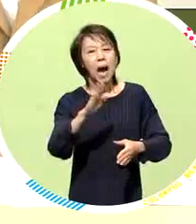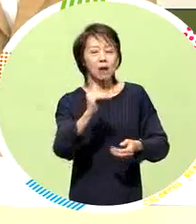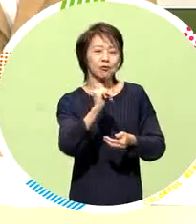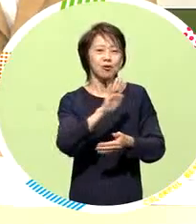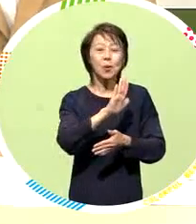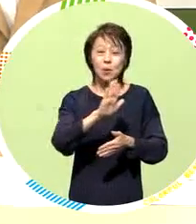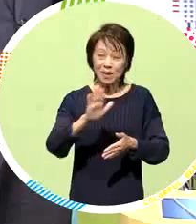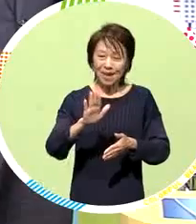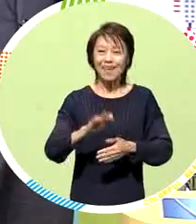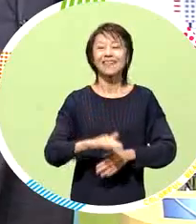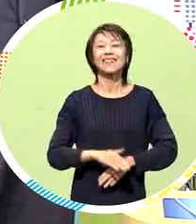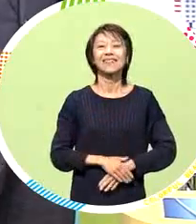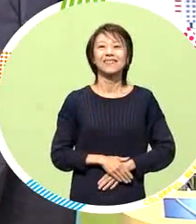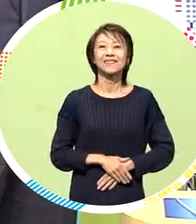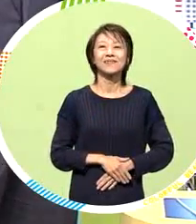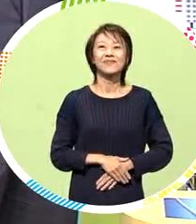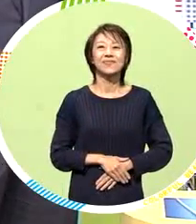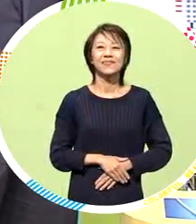は